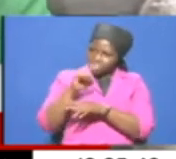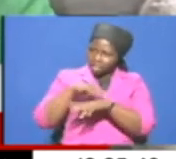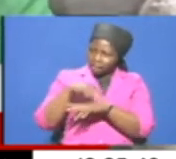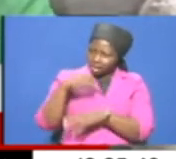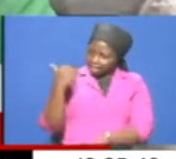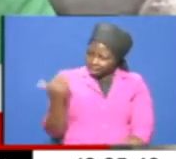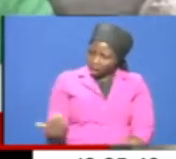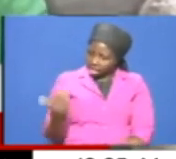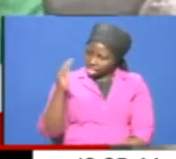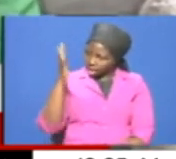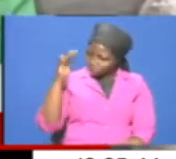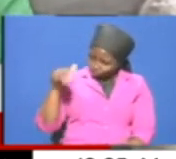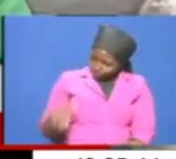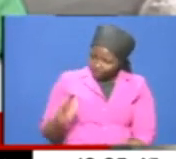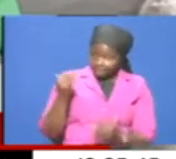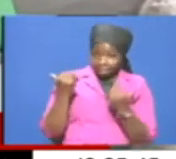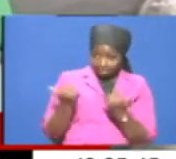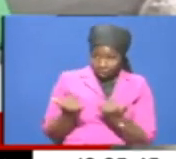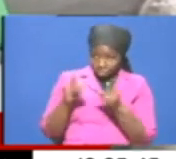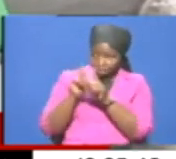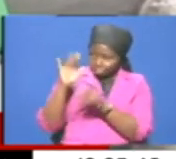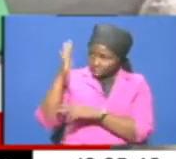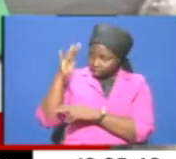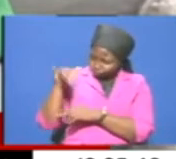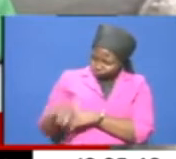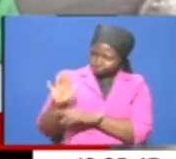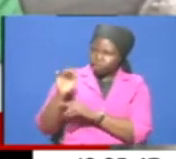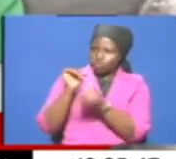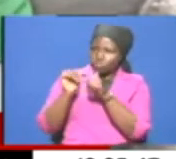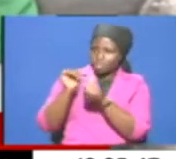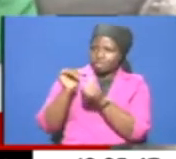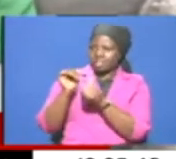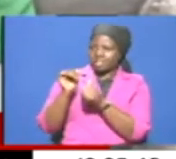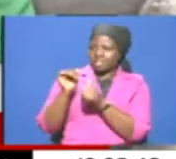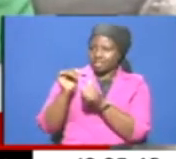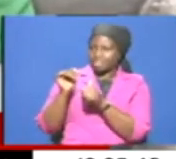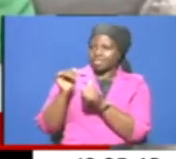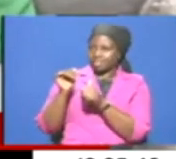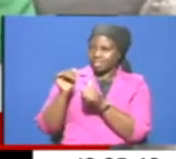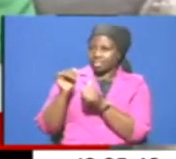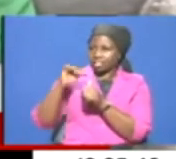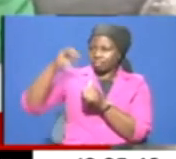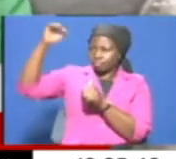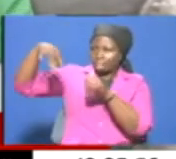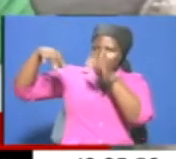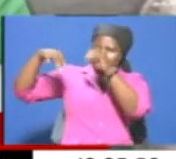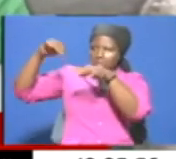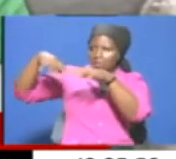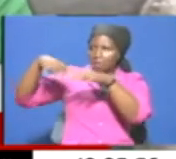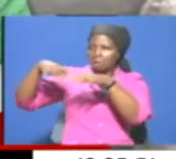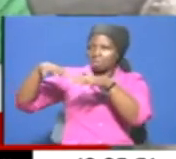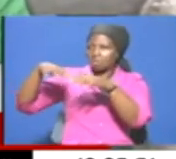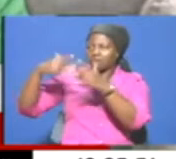sahi na apande mti ambao inaeleweka, sio ile ya kumwaga matawi kama